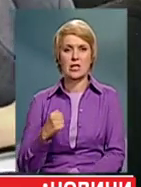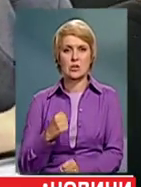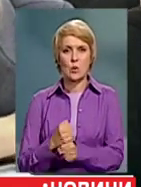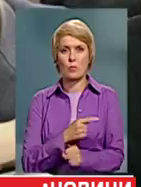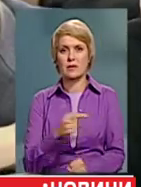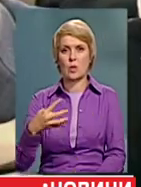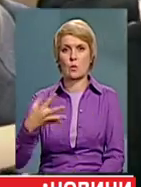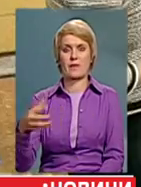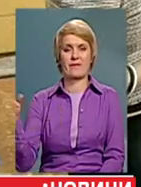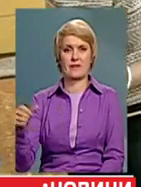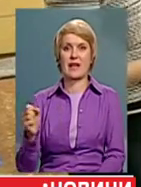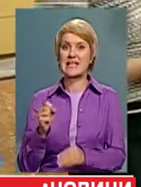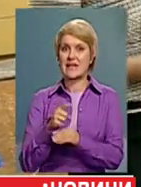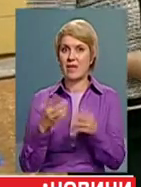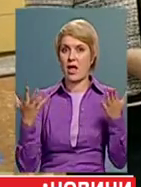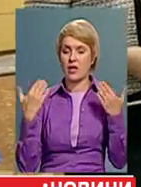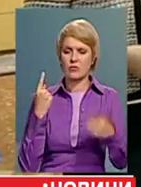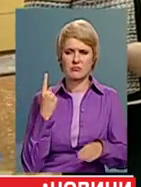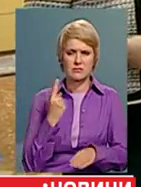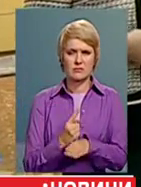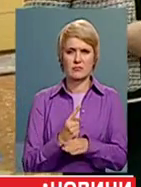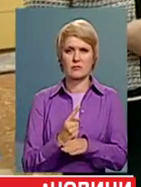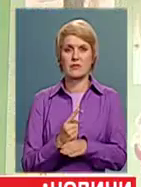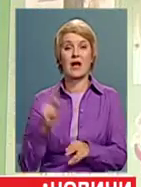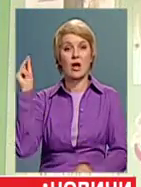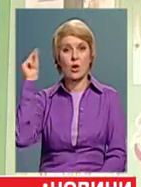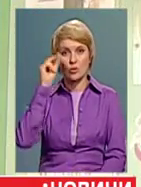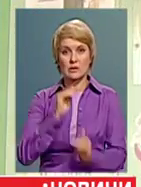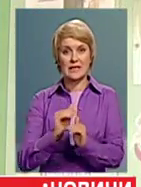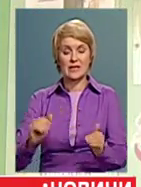хвилин. Завдання на канікули заборонили, бо максимум знань діти мають